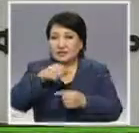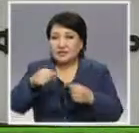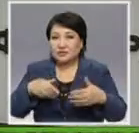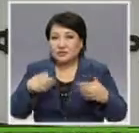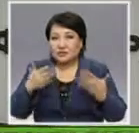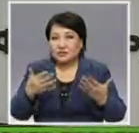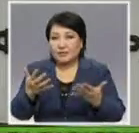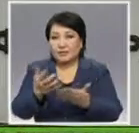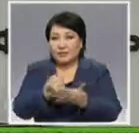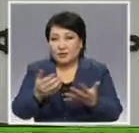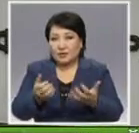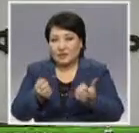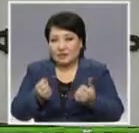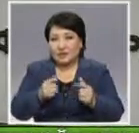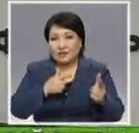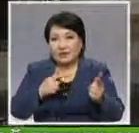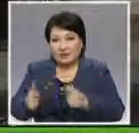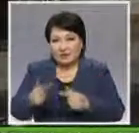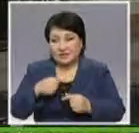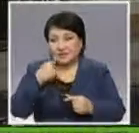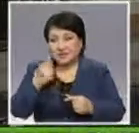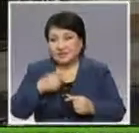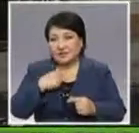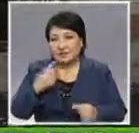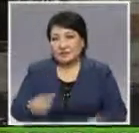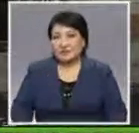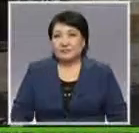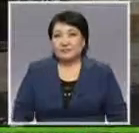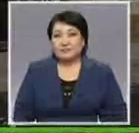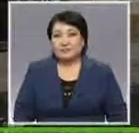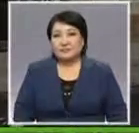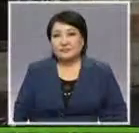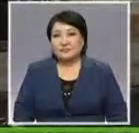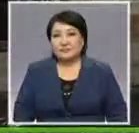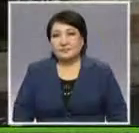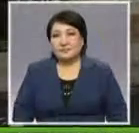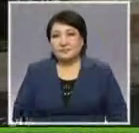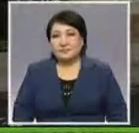қабылдауға әзірміз дейді. Әнуар Карбозов, Талап Сағымбаев, Айдар Тұраров, Алматы телеарнасы.